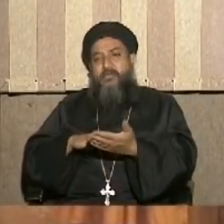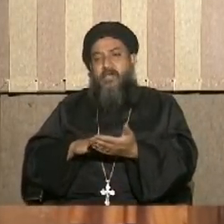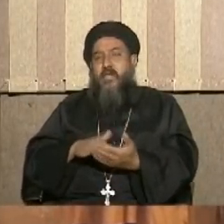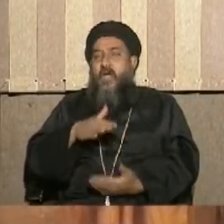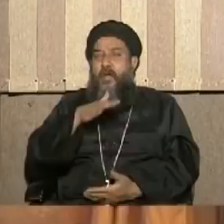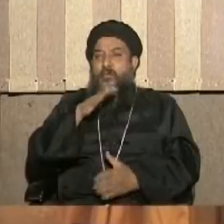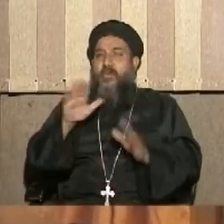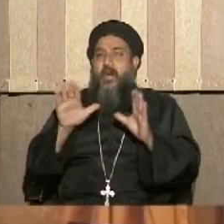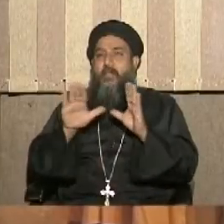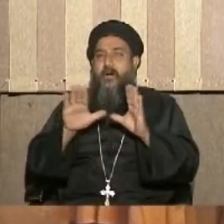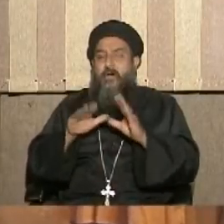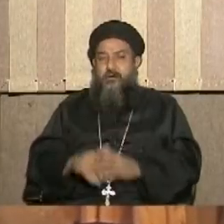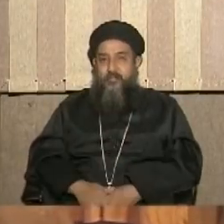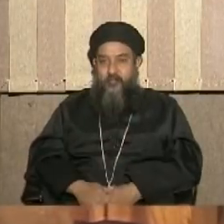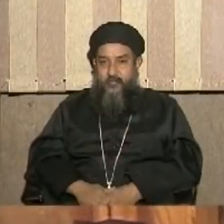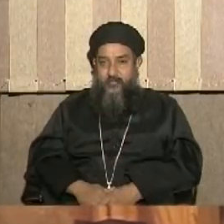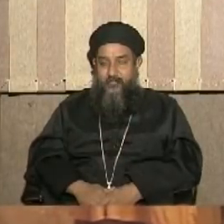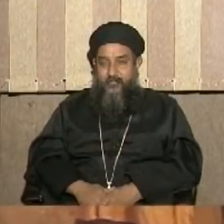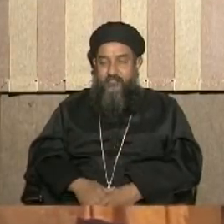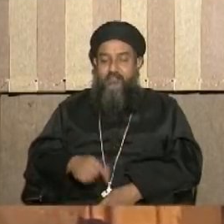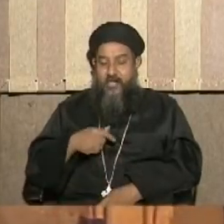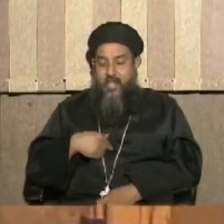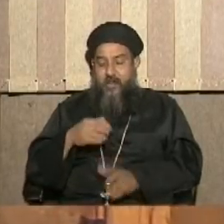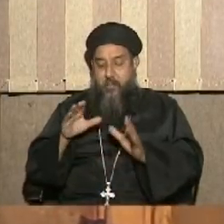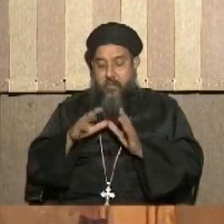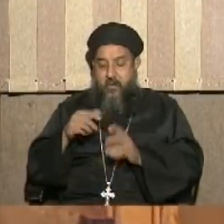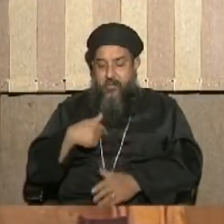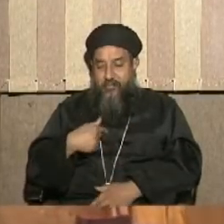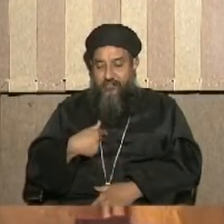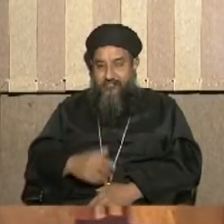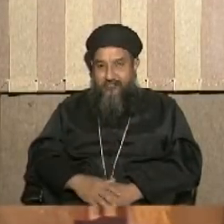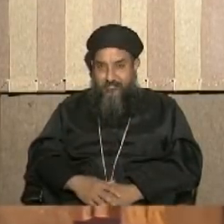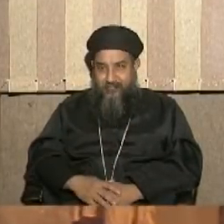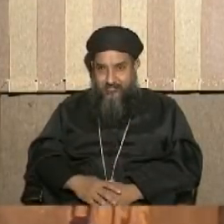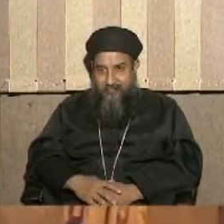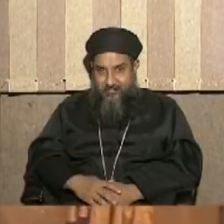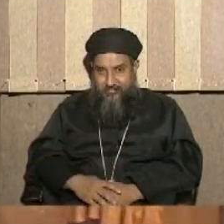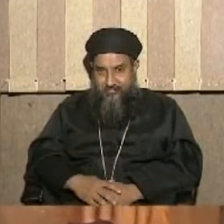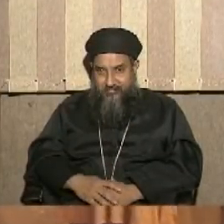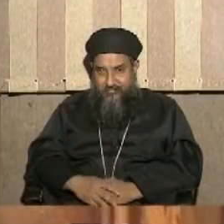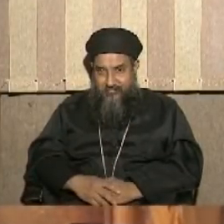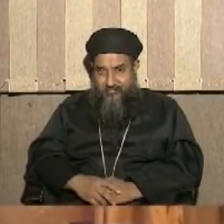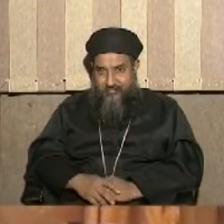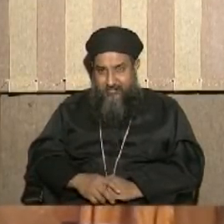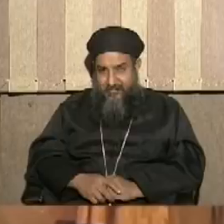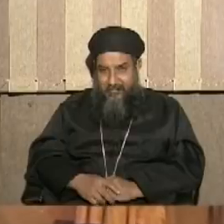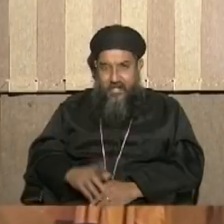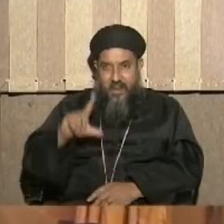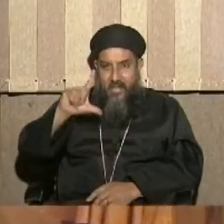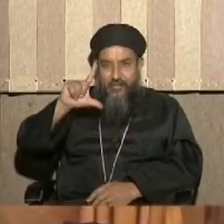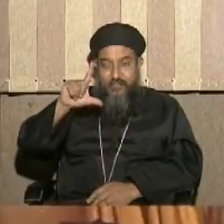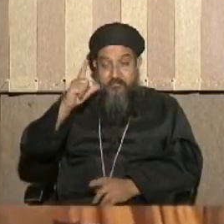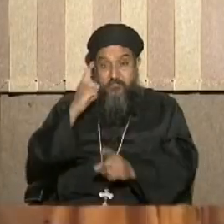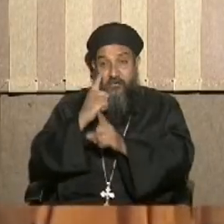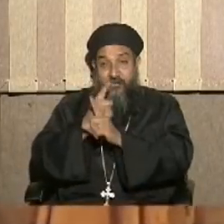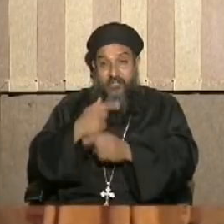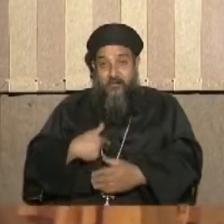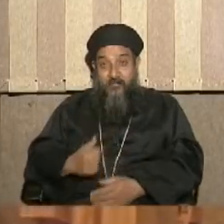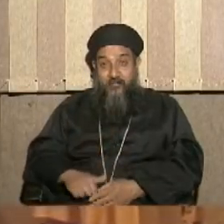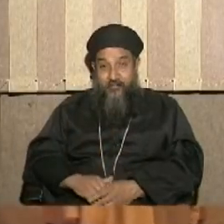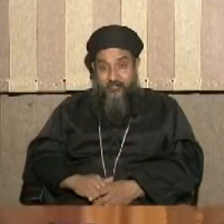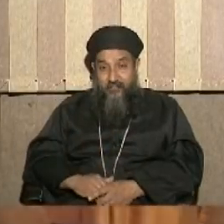مقار من فضلك يا ابي. انا مقار يا ابني. الأنبا بقار العظيم قاعد